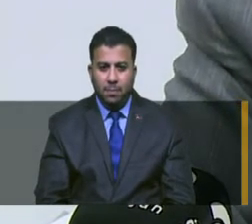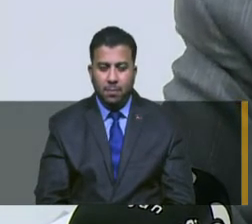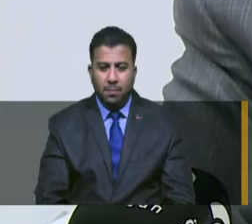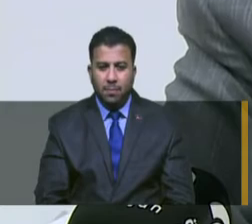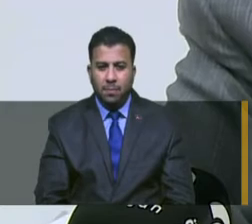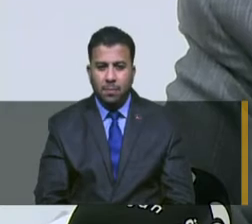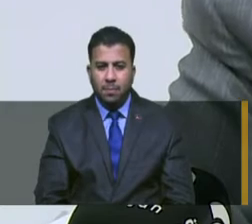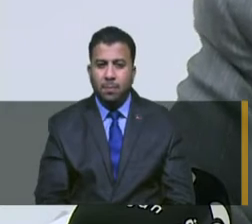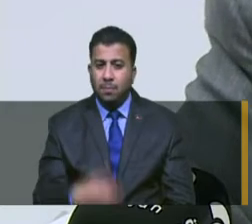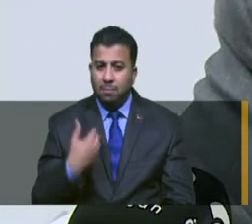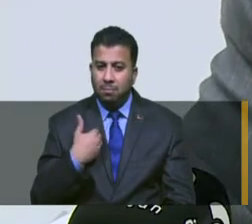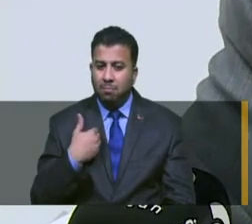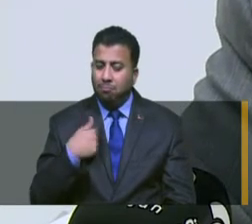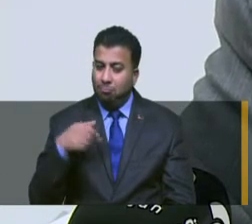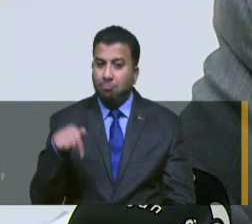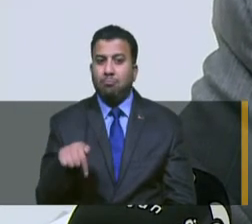طبعا هنا